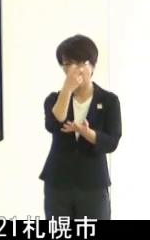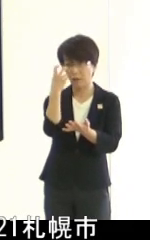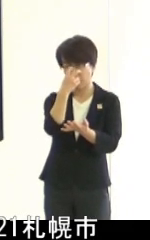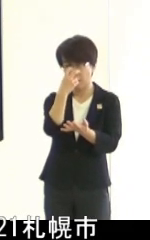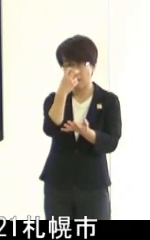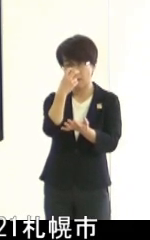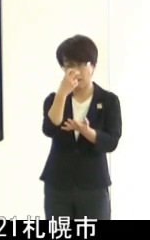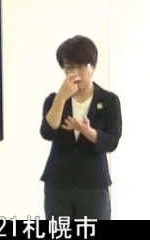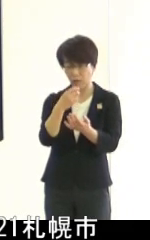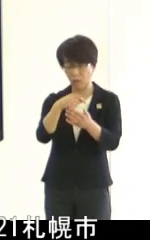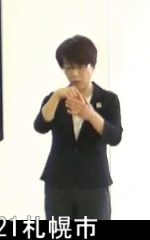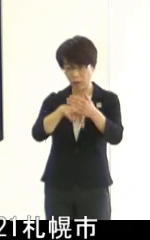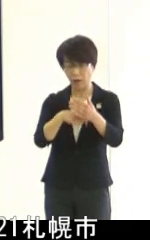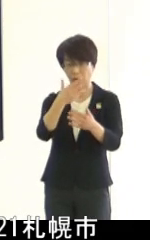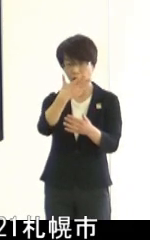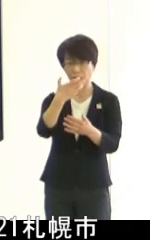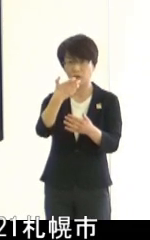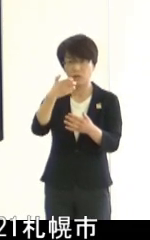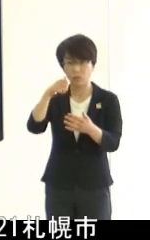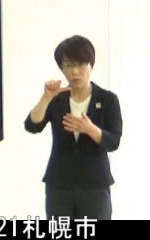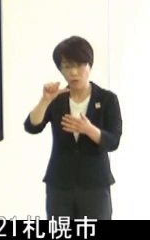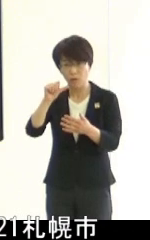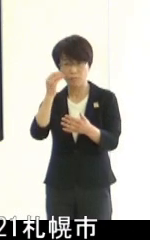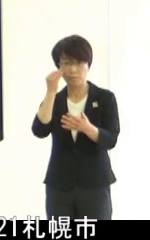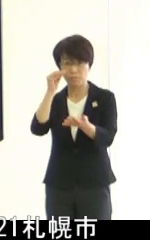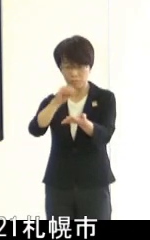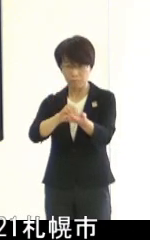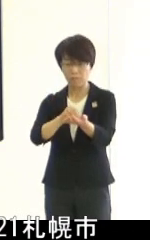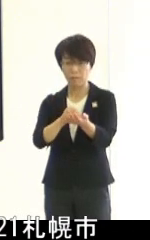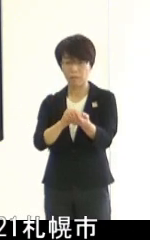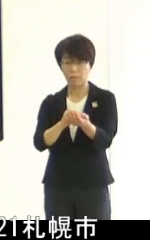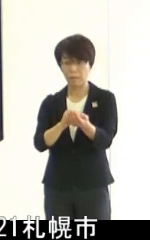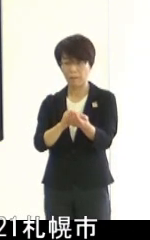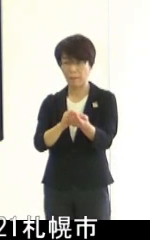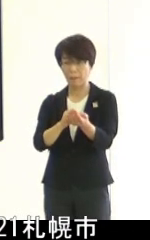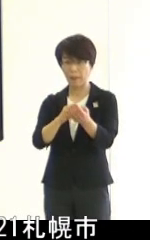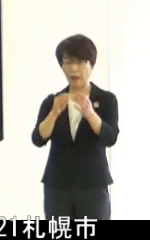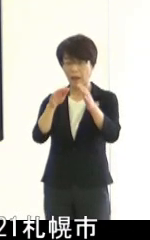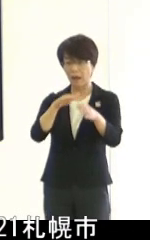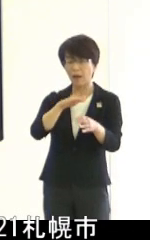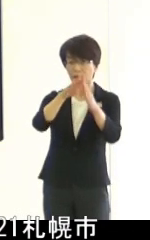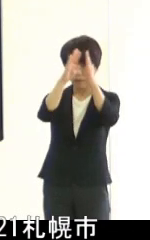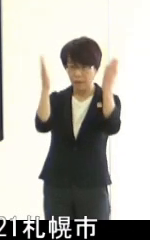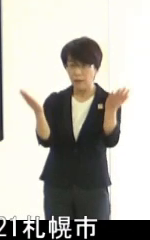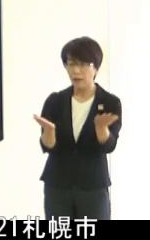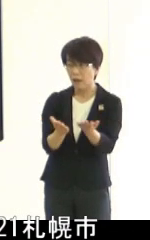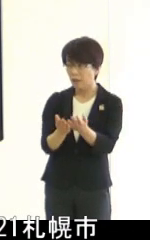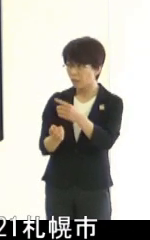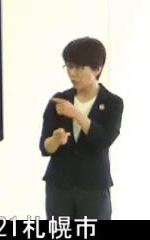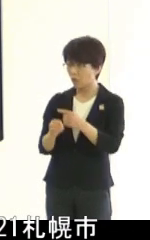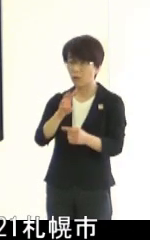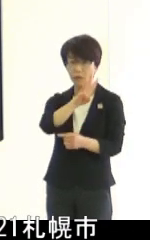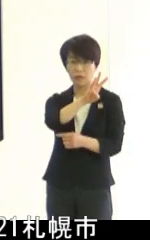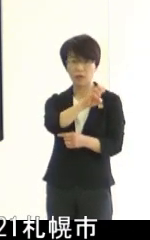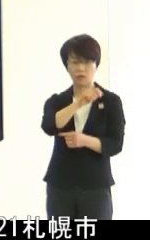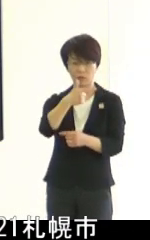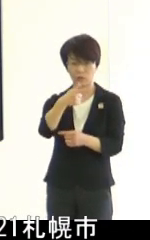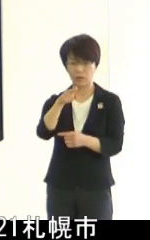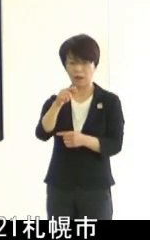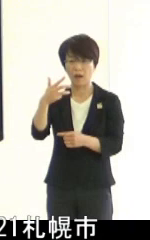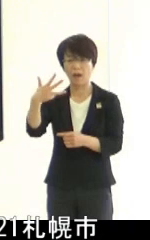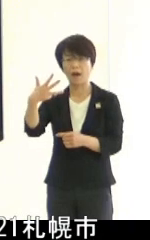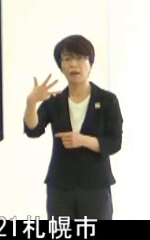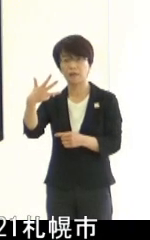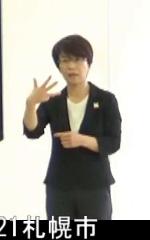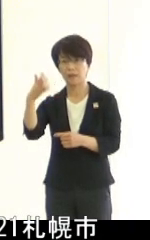85ございます全体で申しますと36.8%4